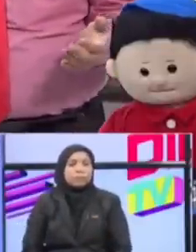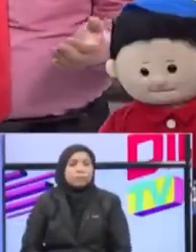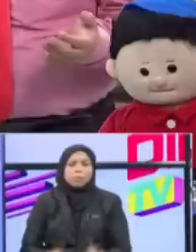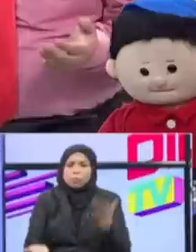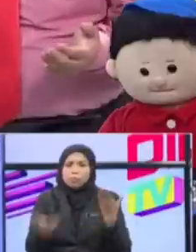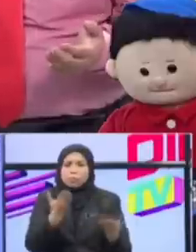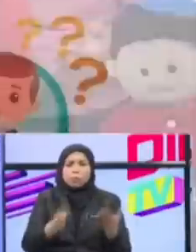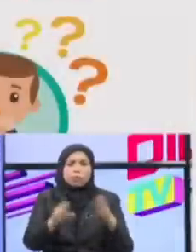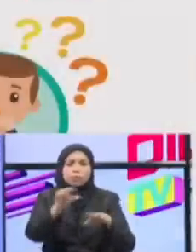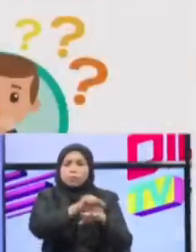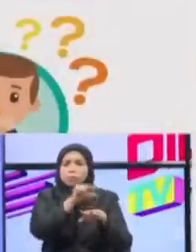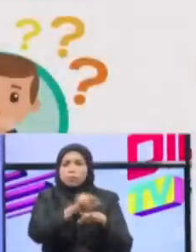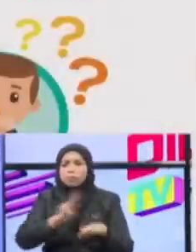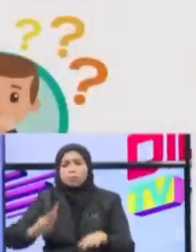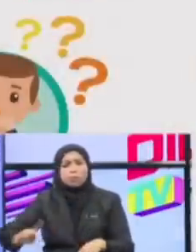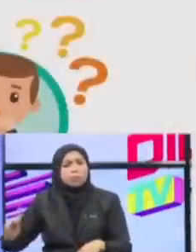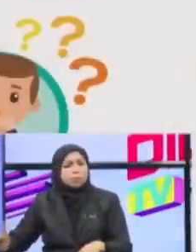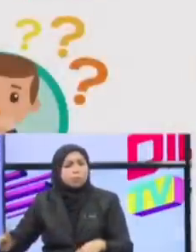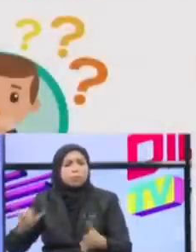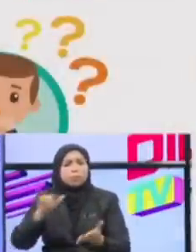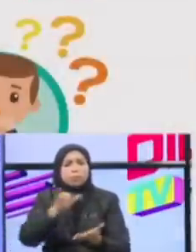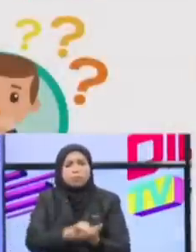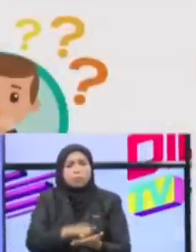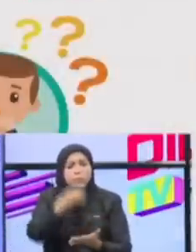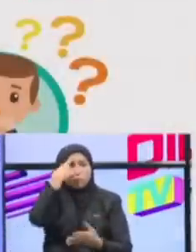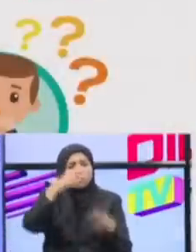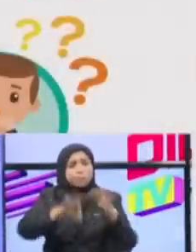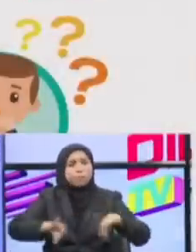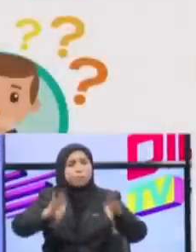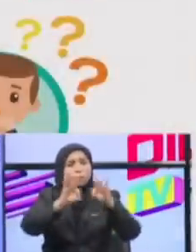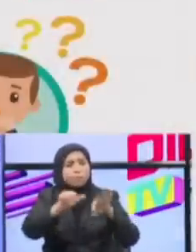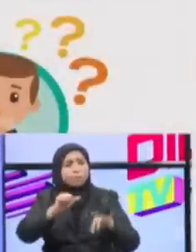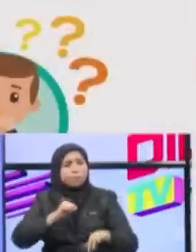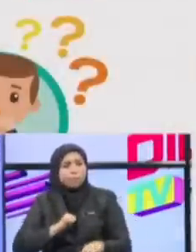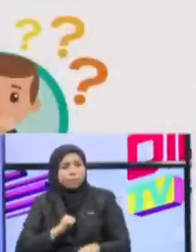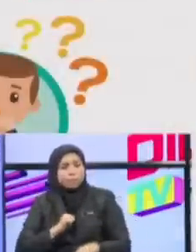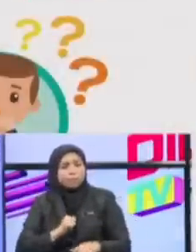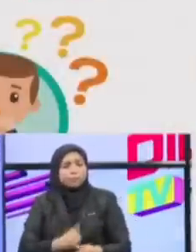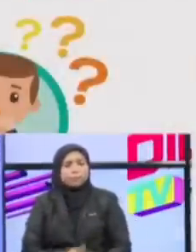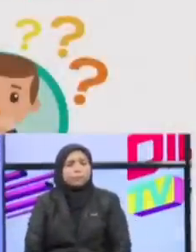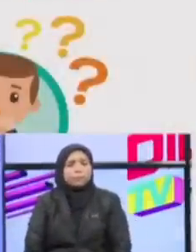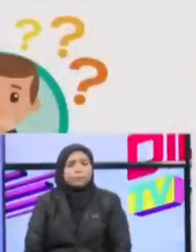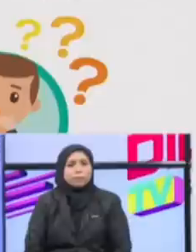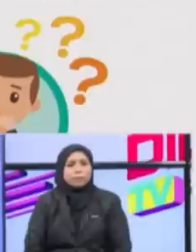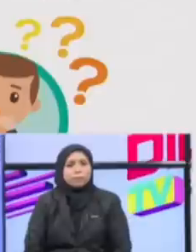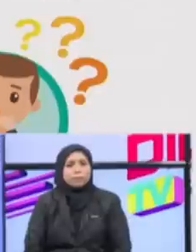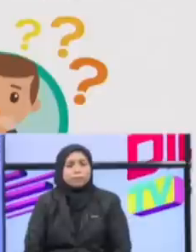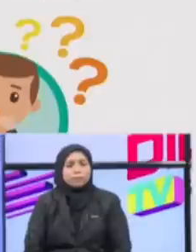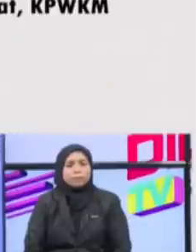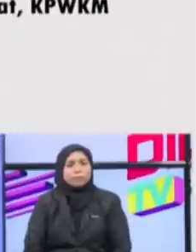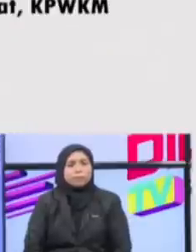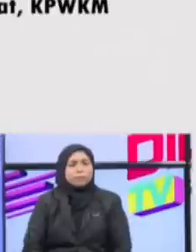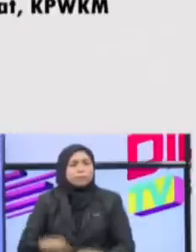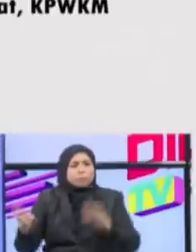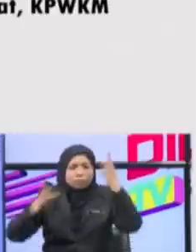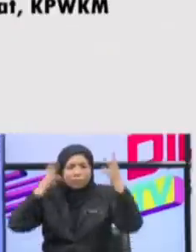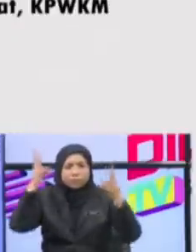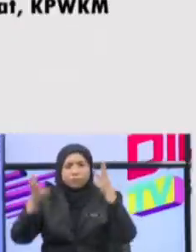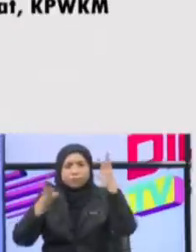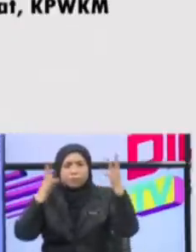menggunakan kanak-kanak itu untuk kepentingan diri mereka oke dan yang membimpangkan kita